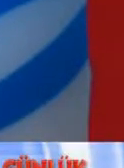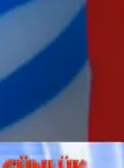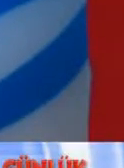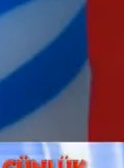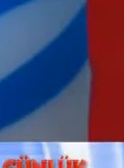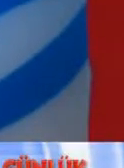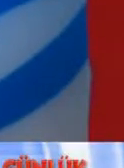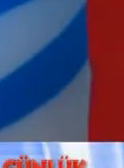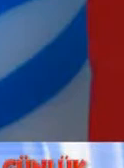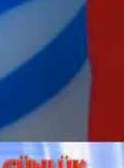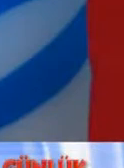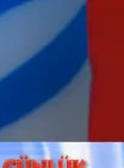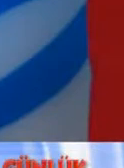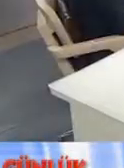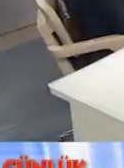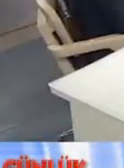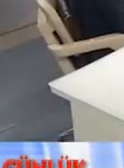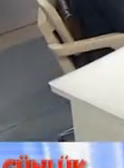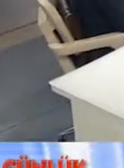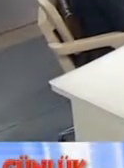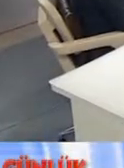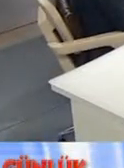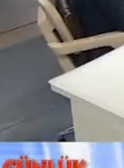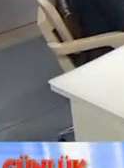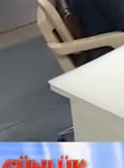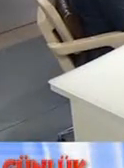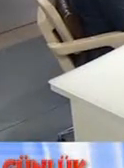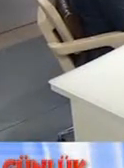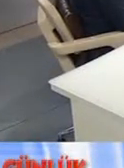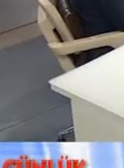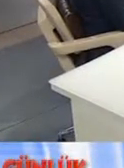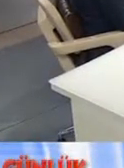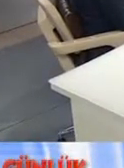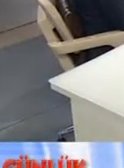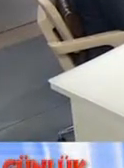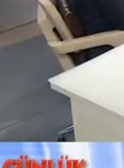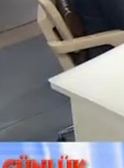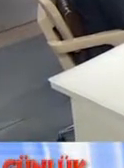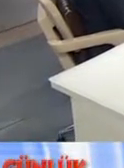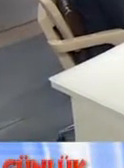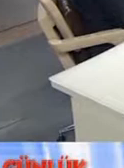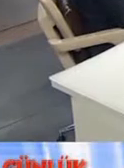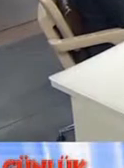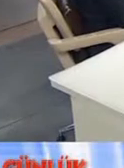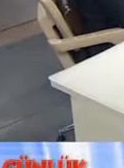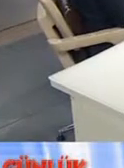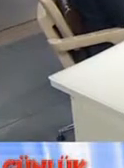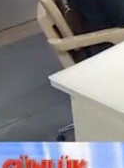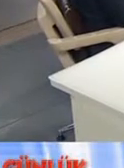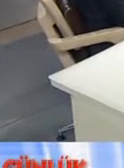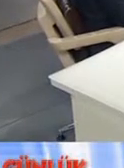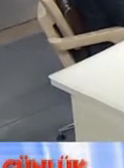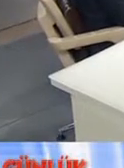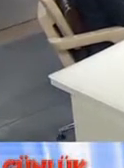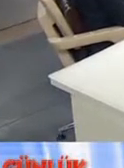oyunların gelişmesini destekliyor olacağız merkezde gelecek yıllarda da. Geçtiğimiz yıllarda da bunu bir miktar yapmaya çalıştık. Çeşitli bakanlıklarla